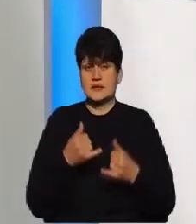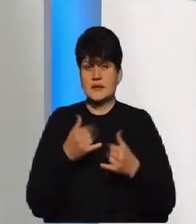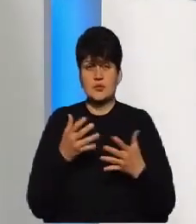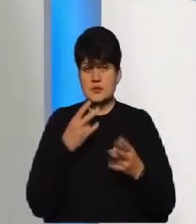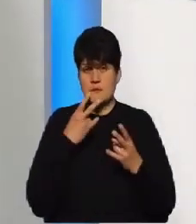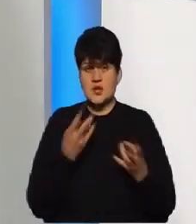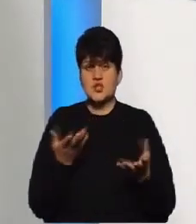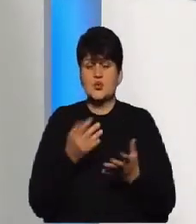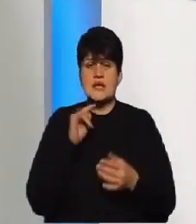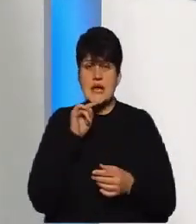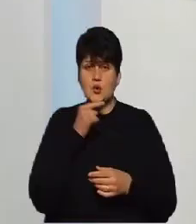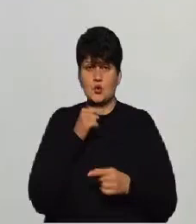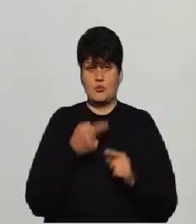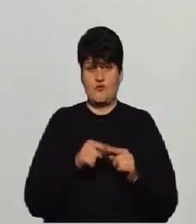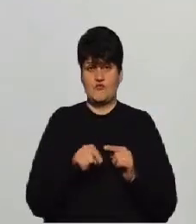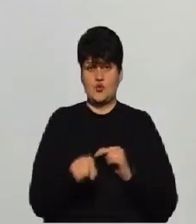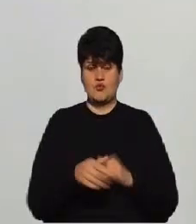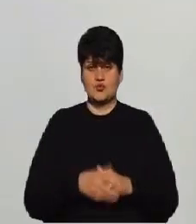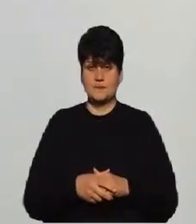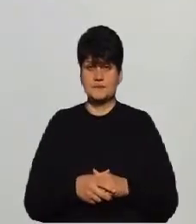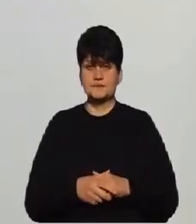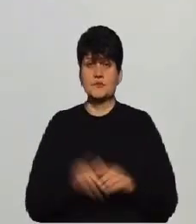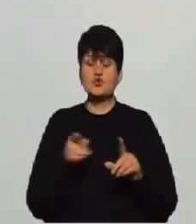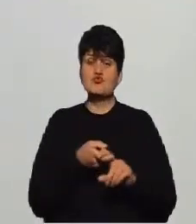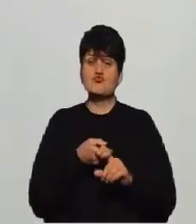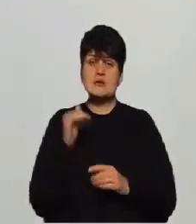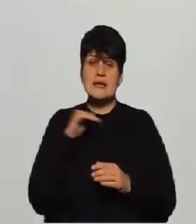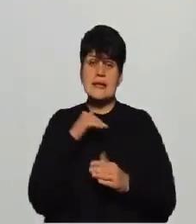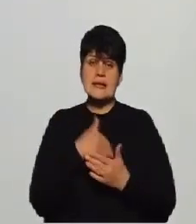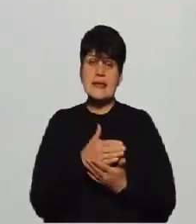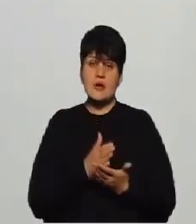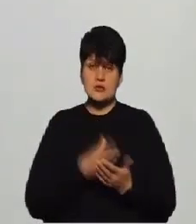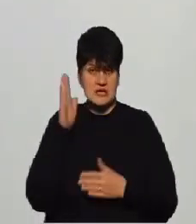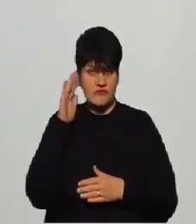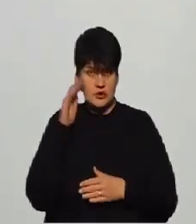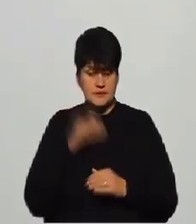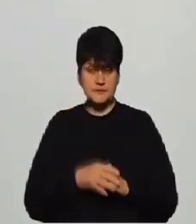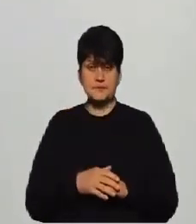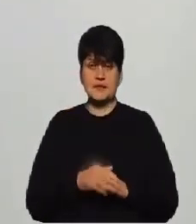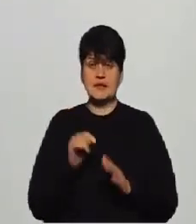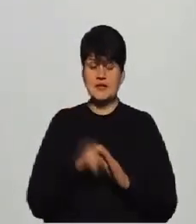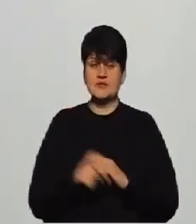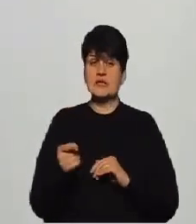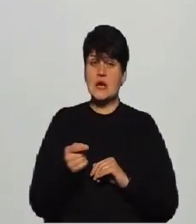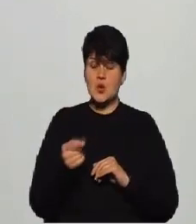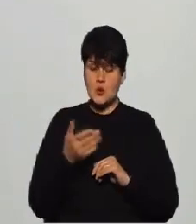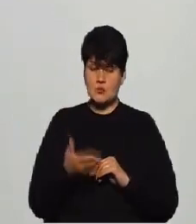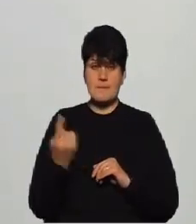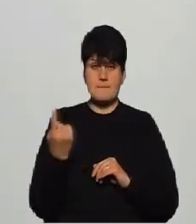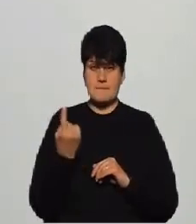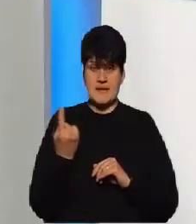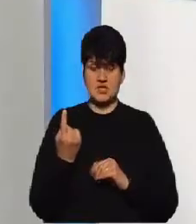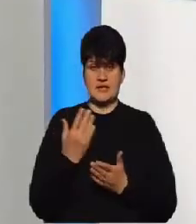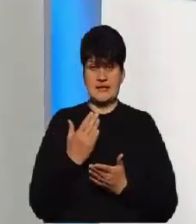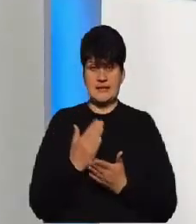економію по цьому. Що стосується якості води? Тернопіль, по-перше, є одне з